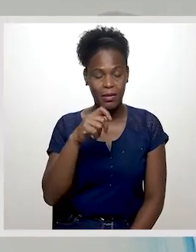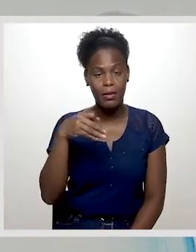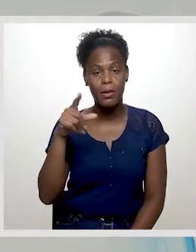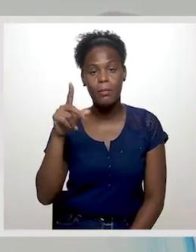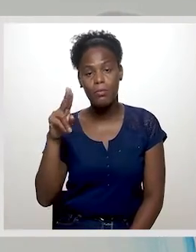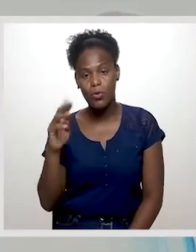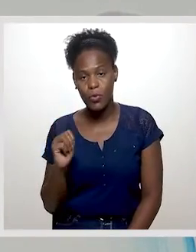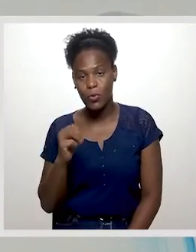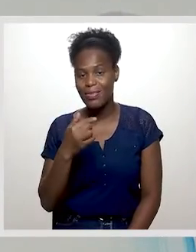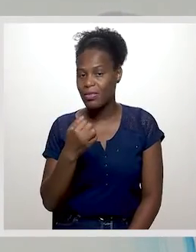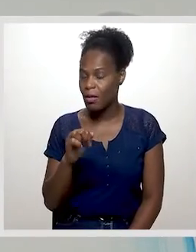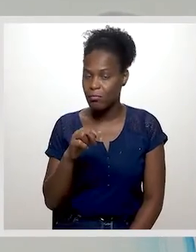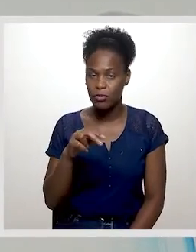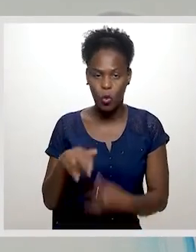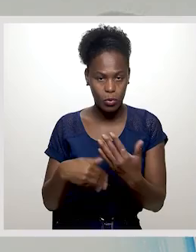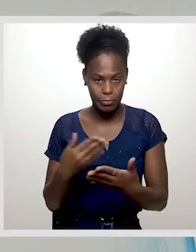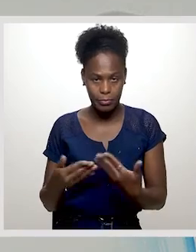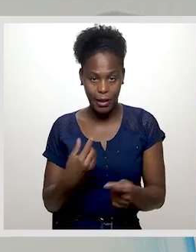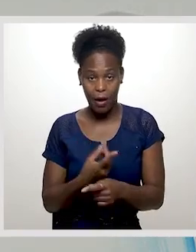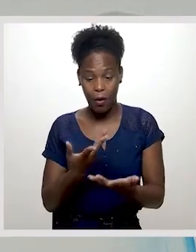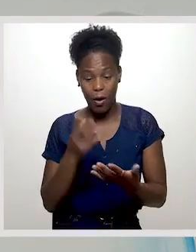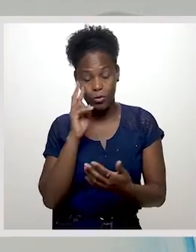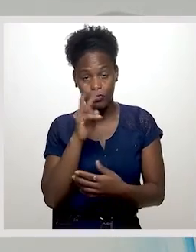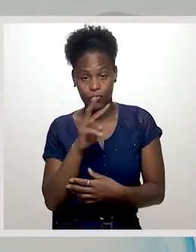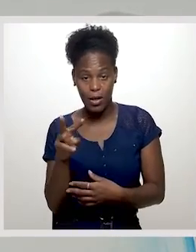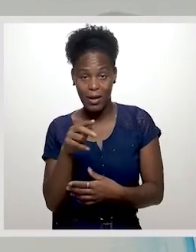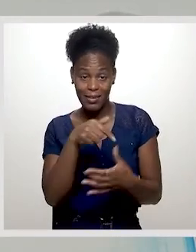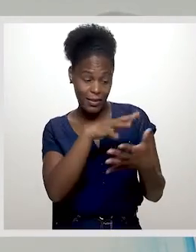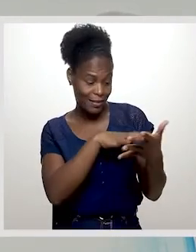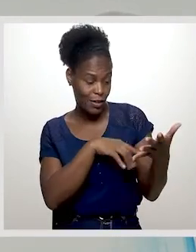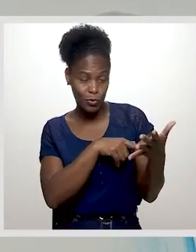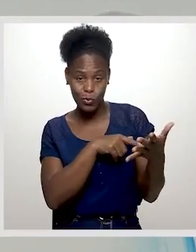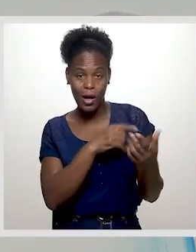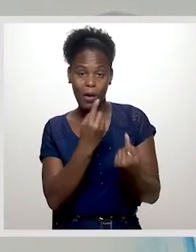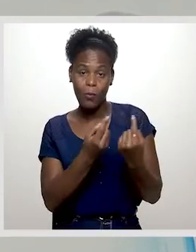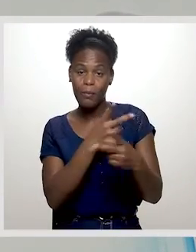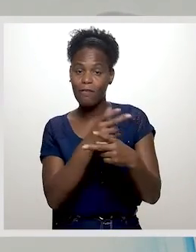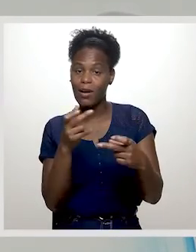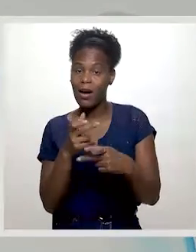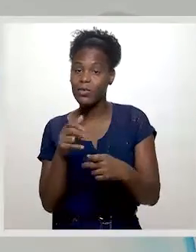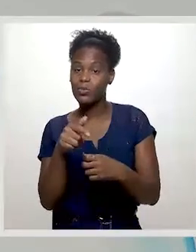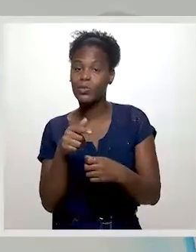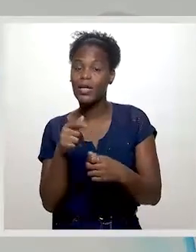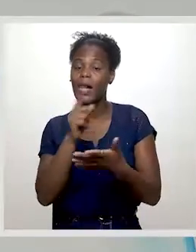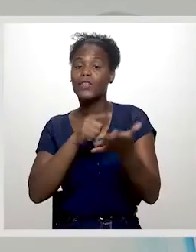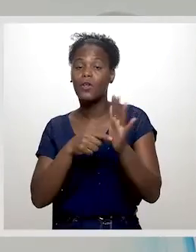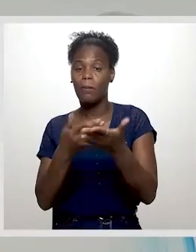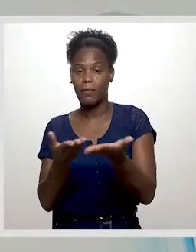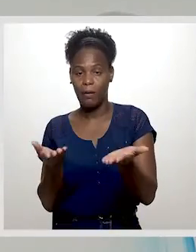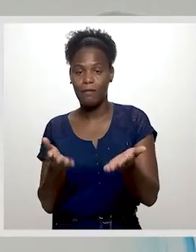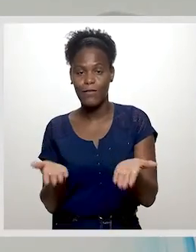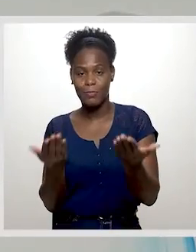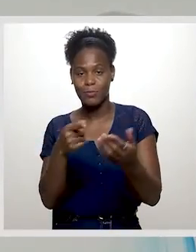rien, ainsi de suite. Maintenant, tu vas observer dans le texte quelques phrases et tu vas donner des exemples.